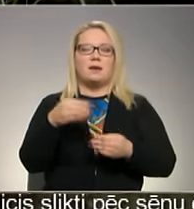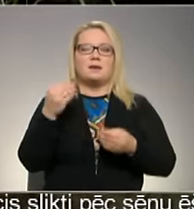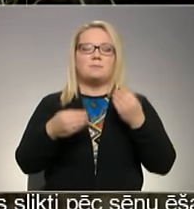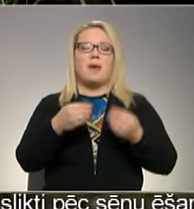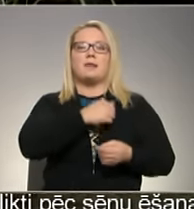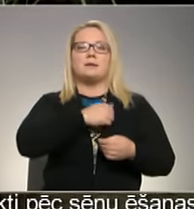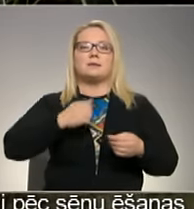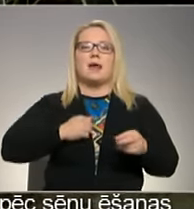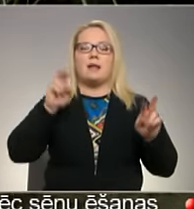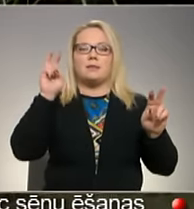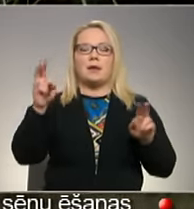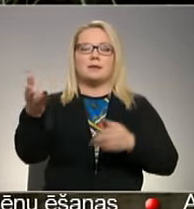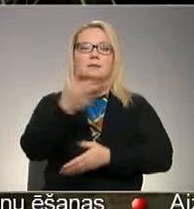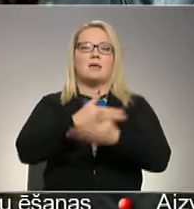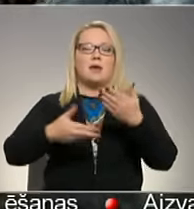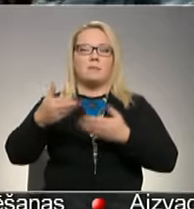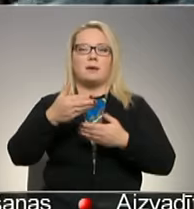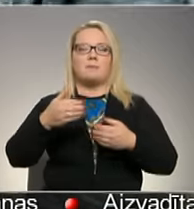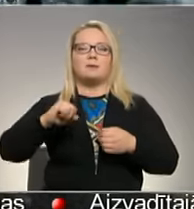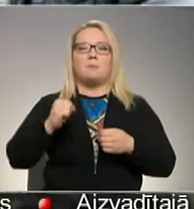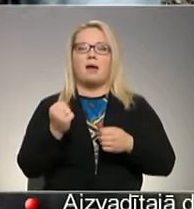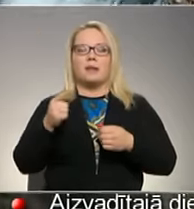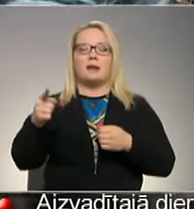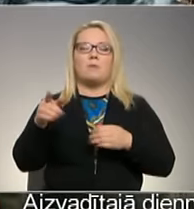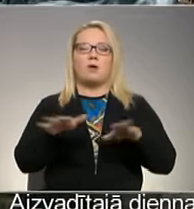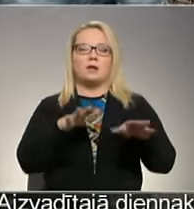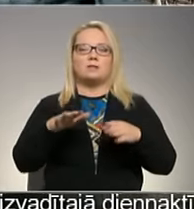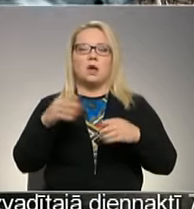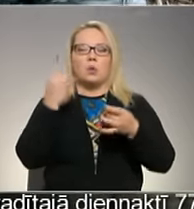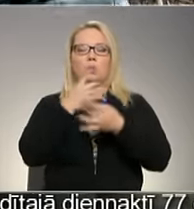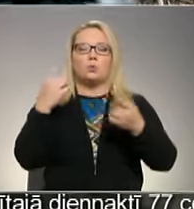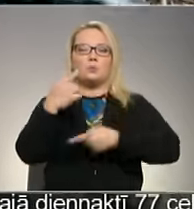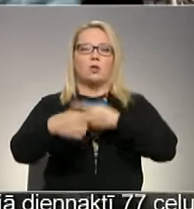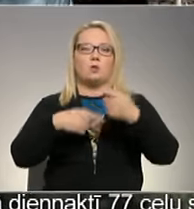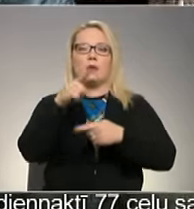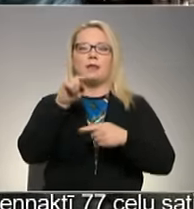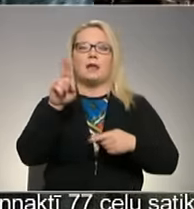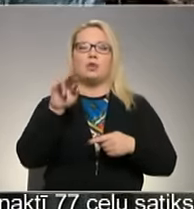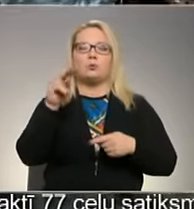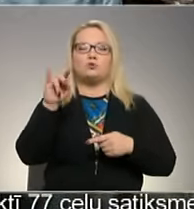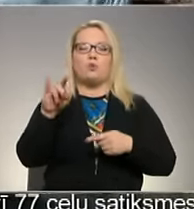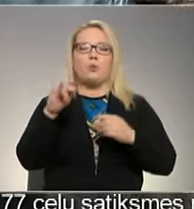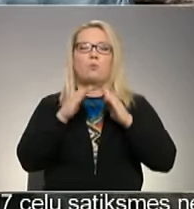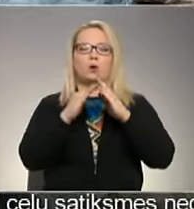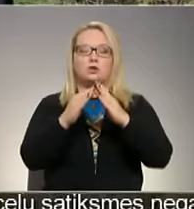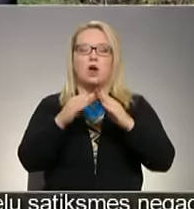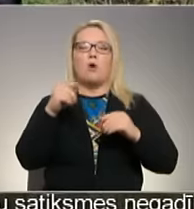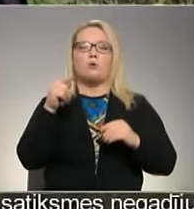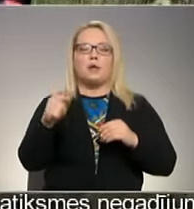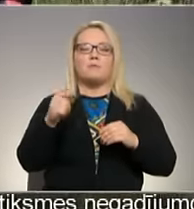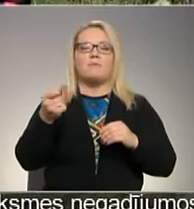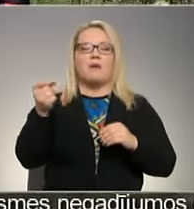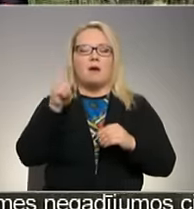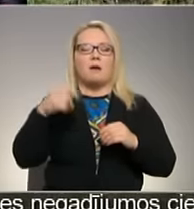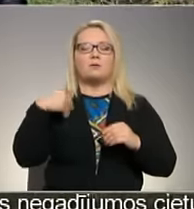Strēlnieki kopā ar sadarbības partneriem organizē kultūras mantojuma centrs Tīnoža Muiža un tās galvenais uzdevums pēc iespējas vairāk skolēniem